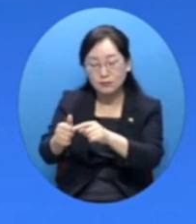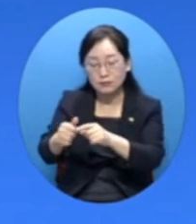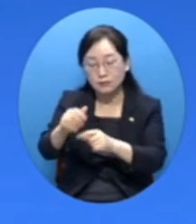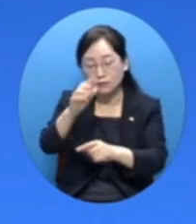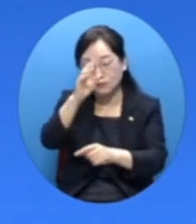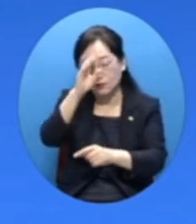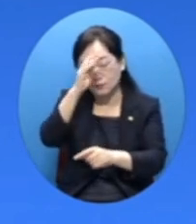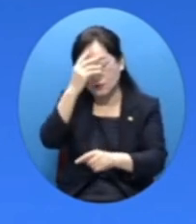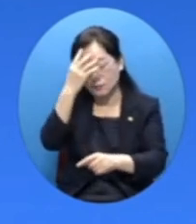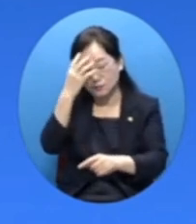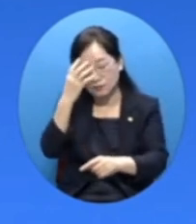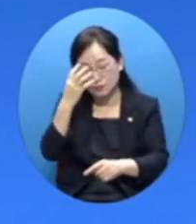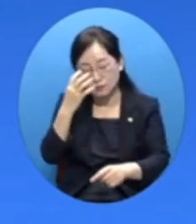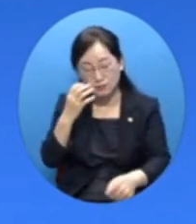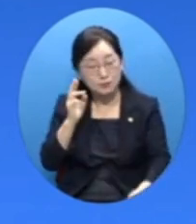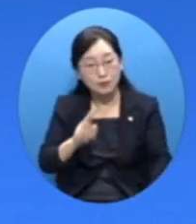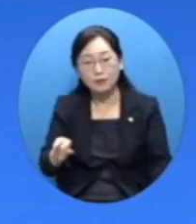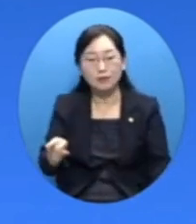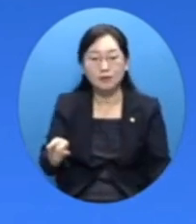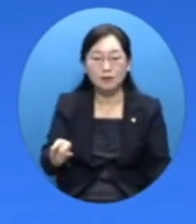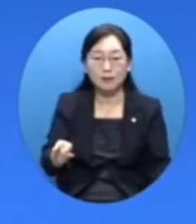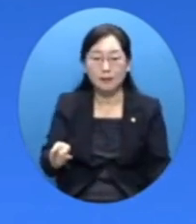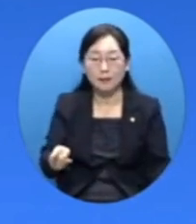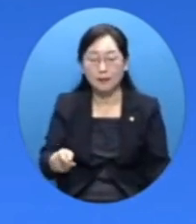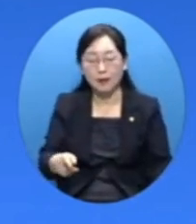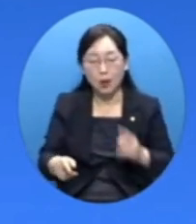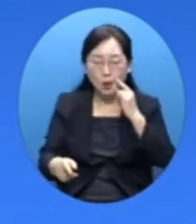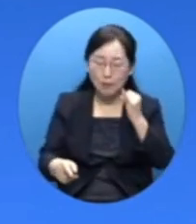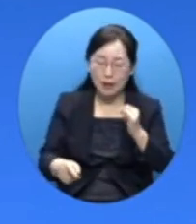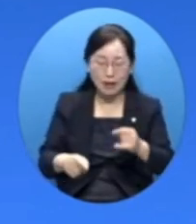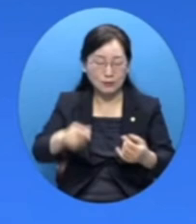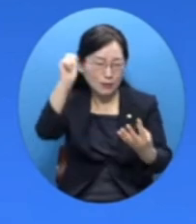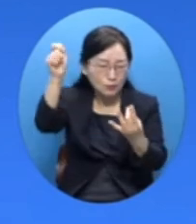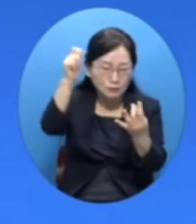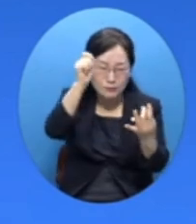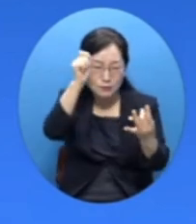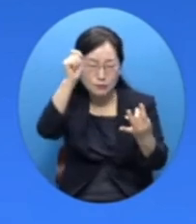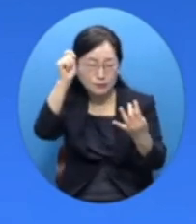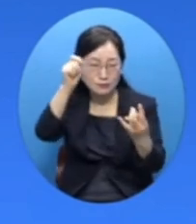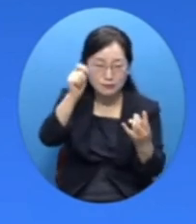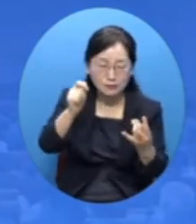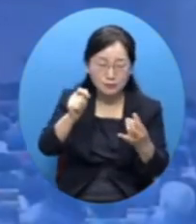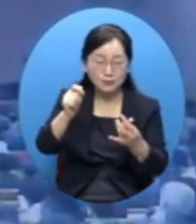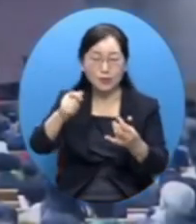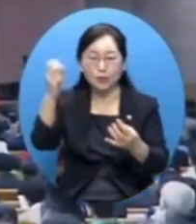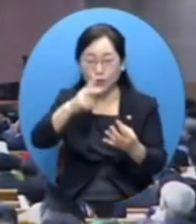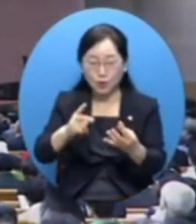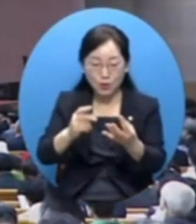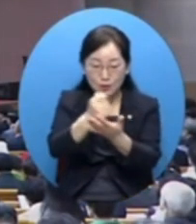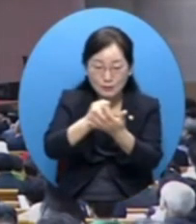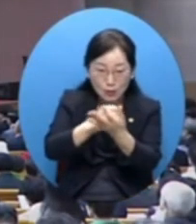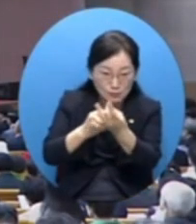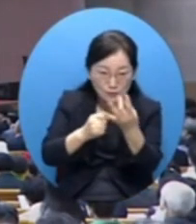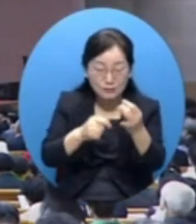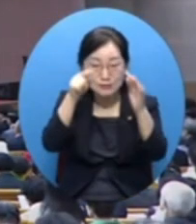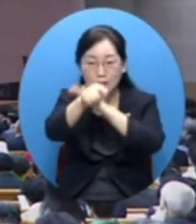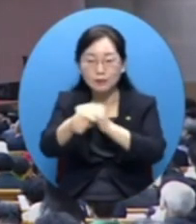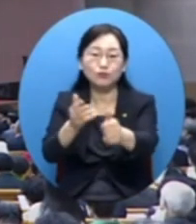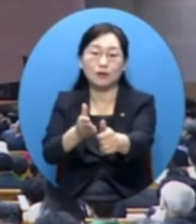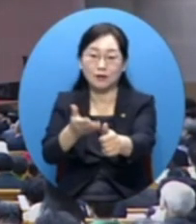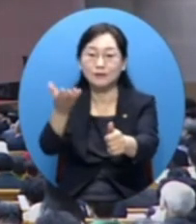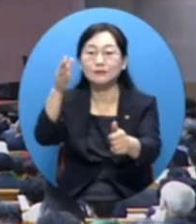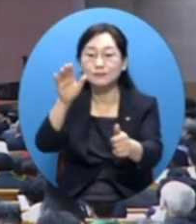점점 병이 깊어갑니다 그래서 어머니가 용암 무당을 데려다가 밤새 구술하고 또 점쟁이를 찾아가 하고